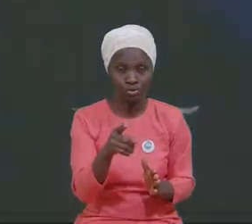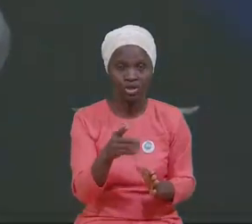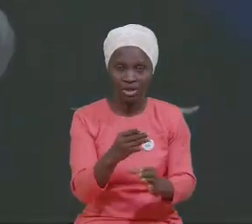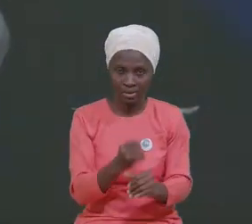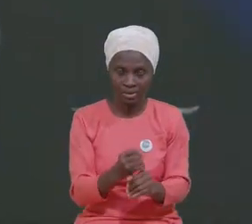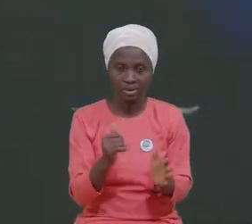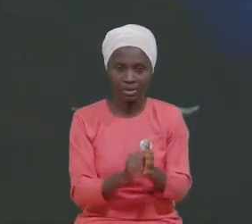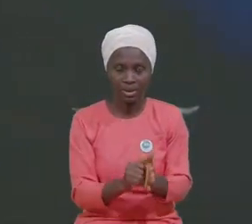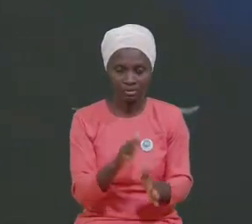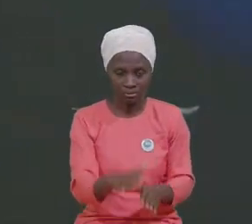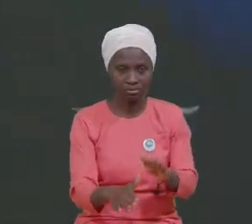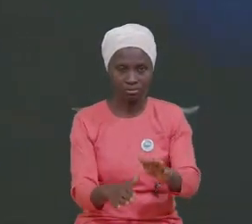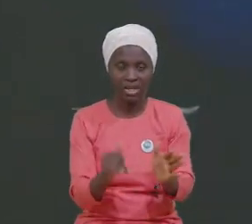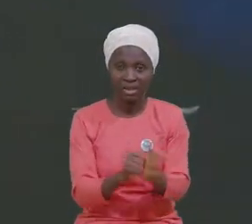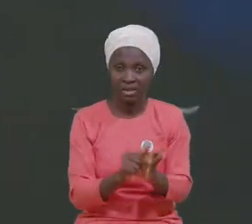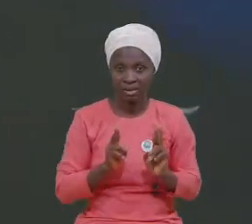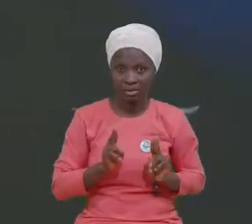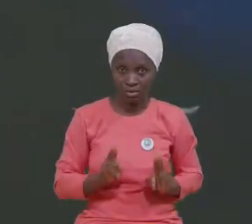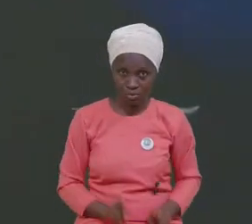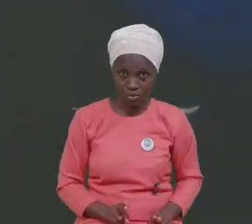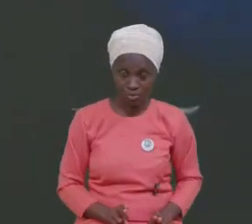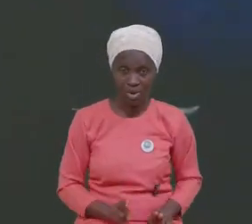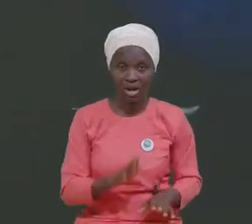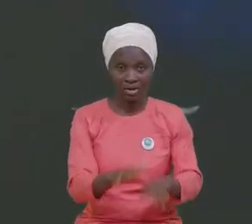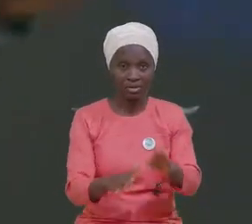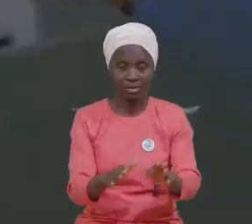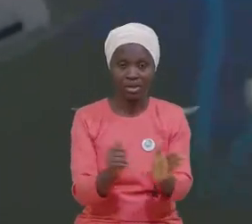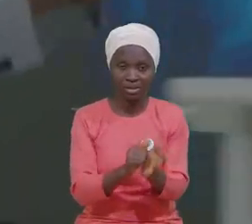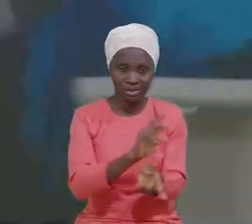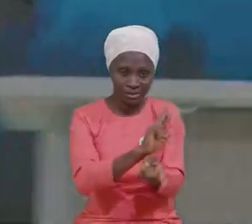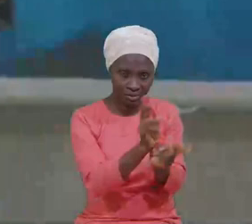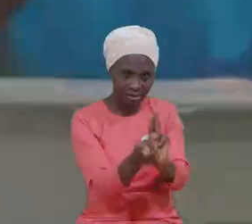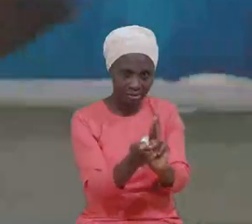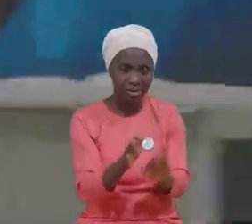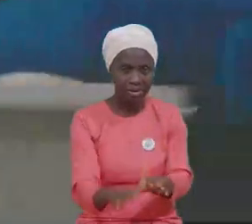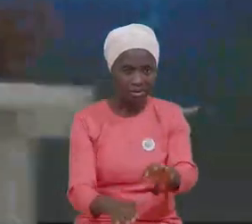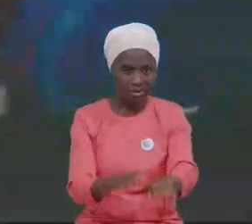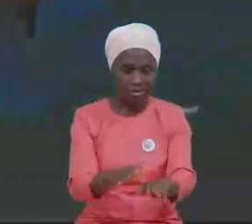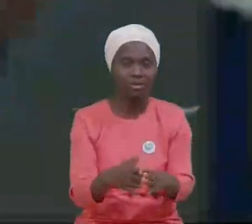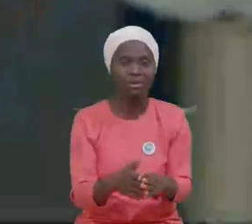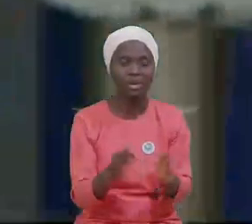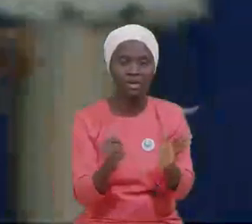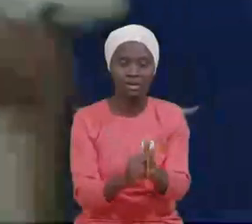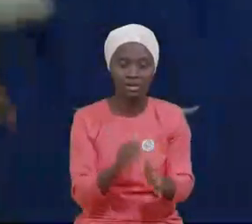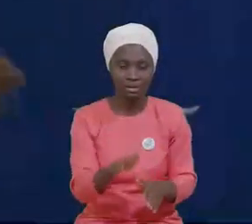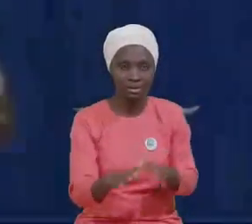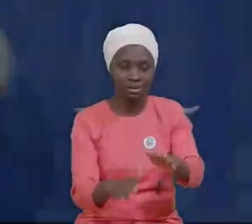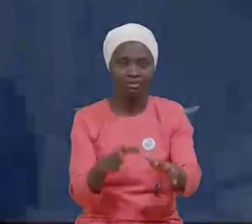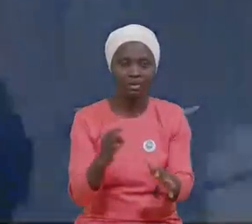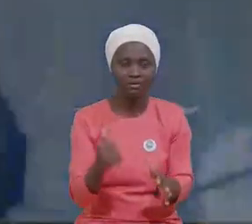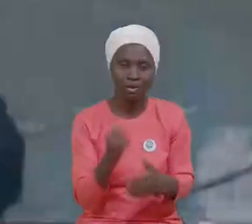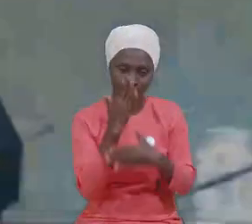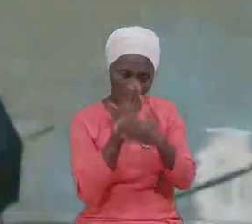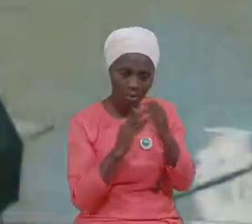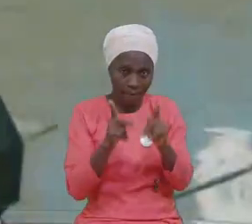fais ce pas humain, ce pas de repentance, ce pas du